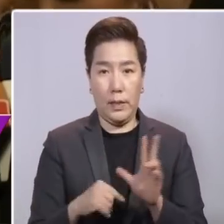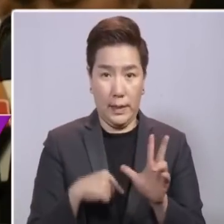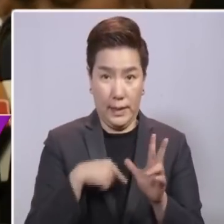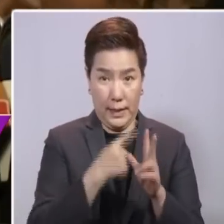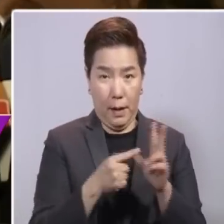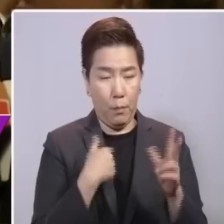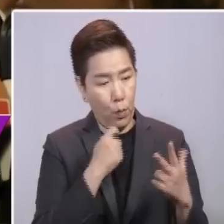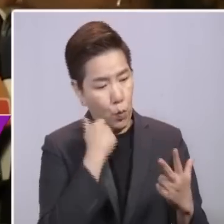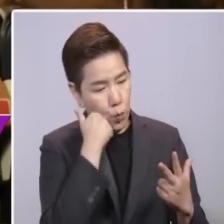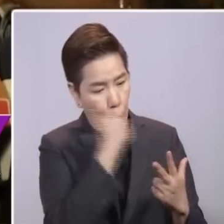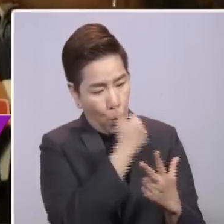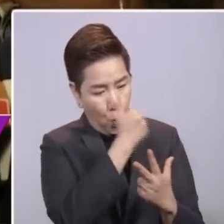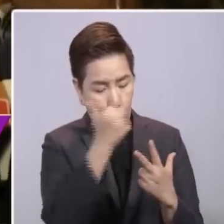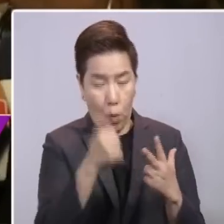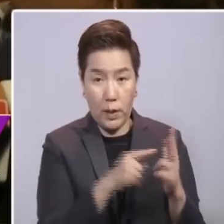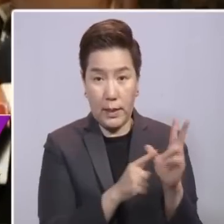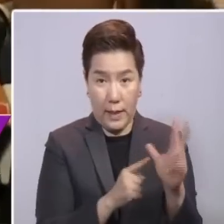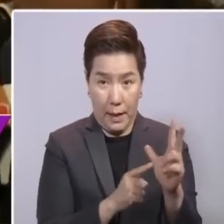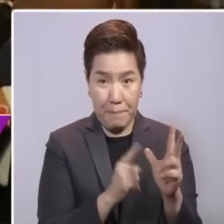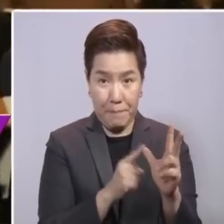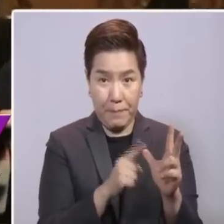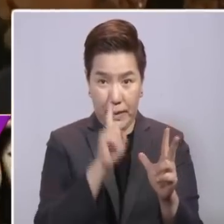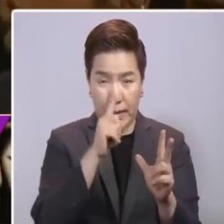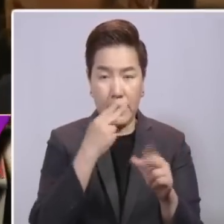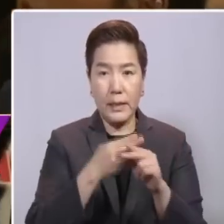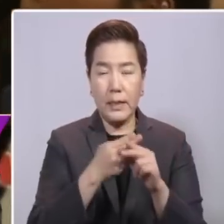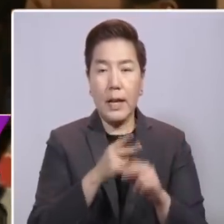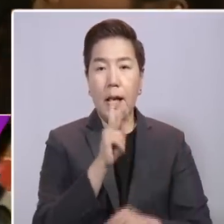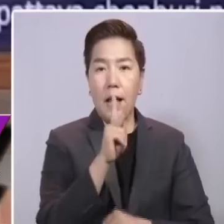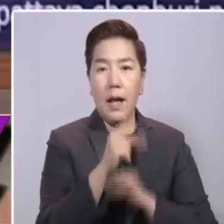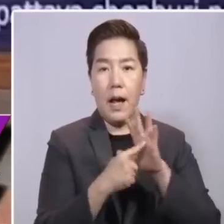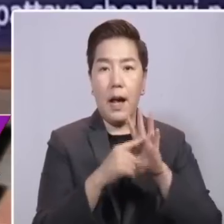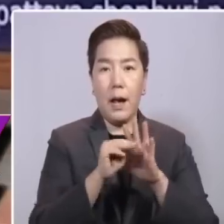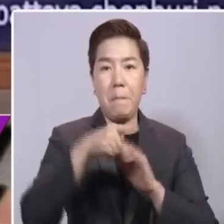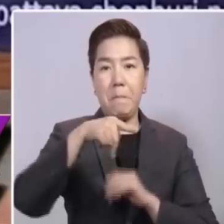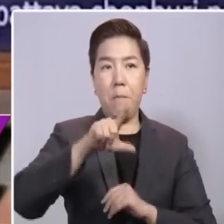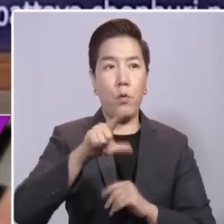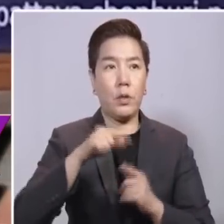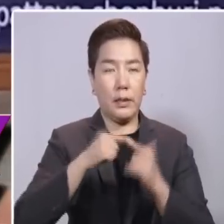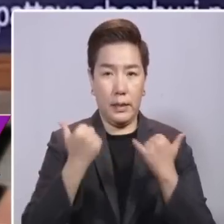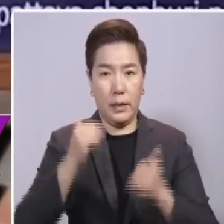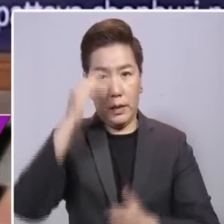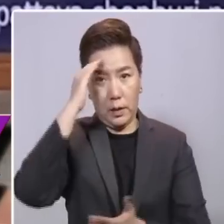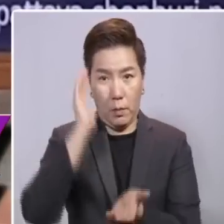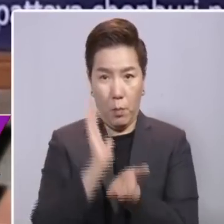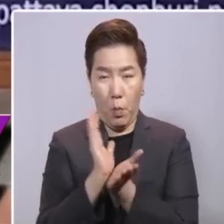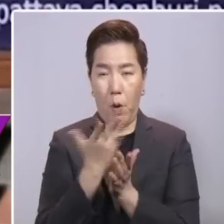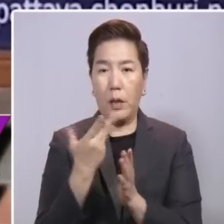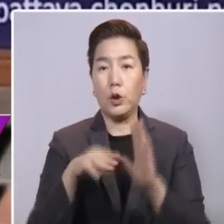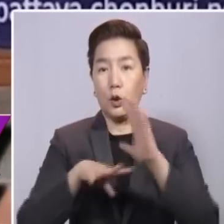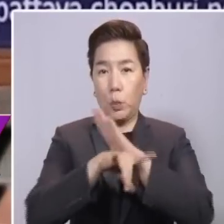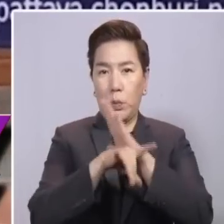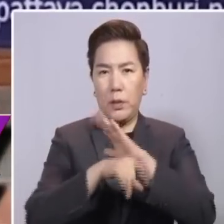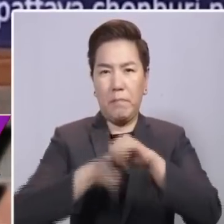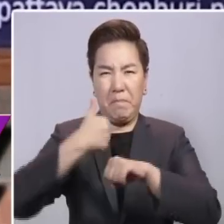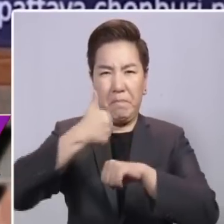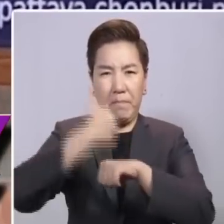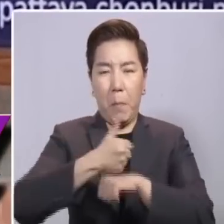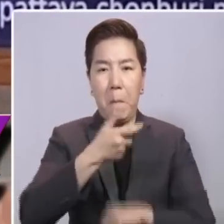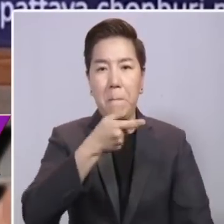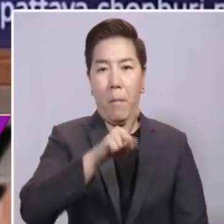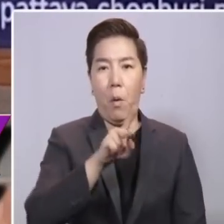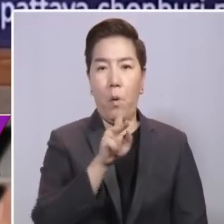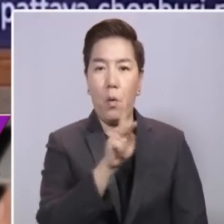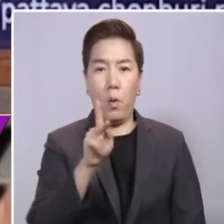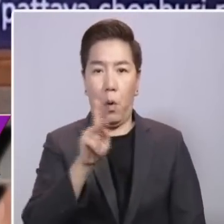ะ3ใน8นายคนแรกนะครับพลตำรวจตรีกำพลลีลาประภาพรนะครับท่านผู้การจังหวัดชลบุรีนะฮะท่านบอกว่า